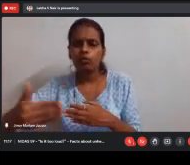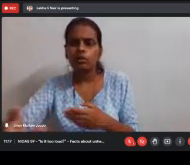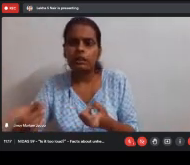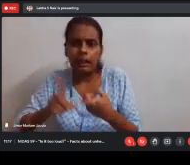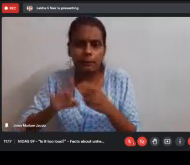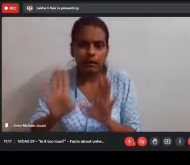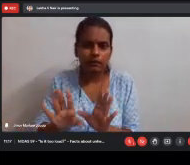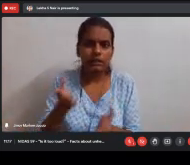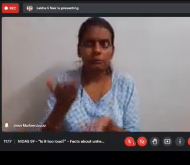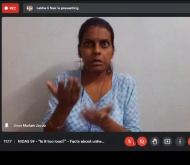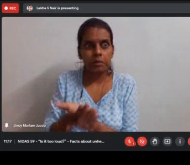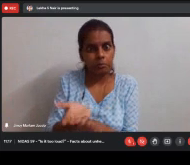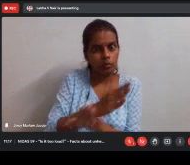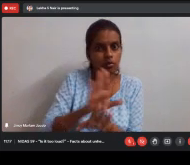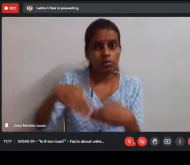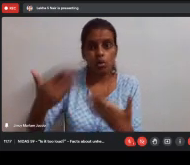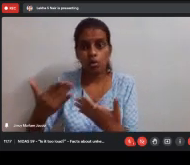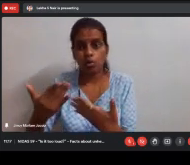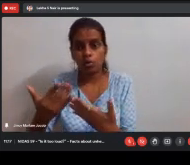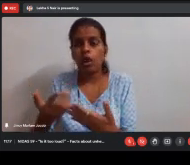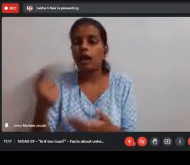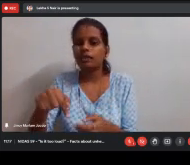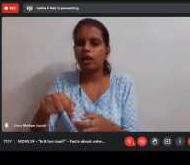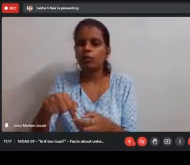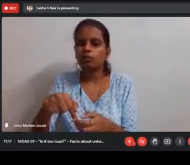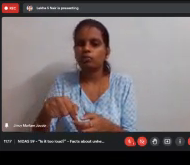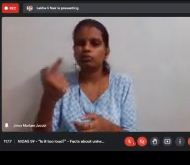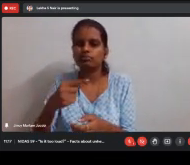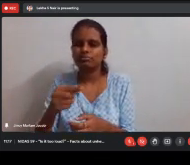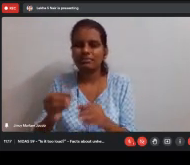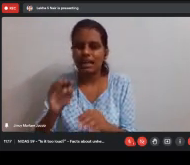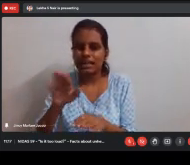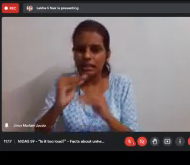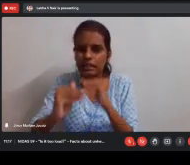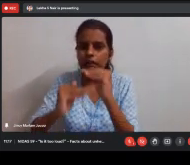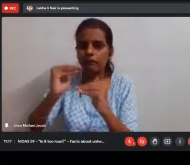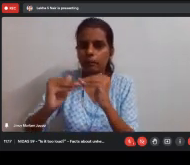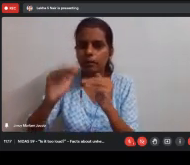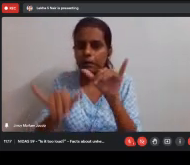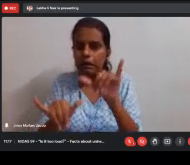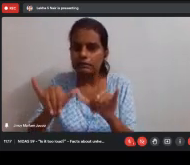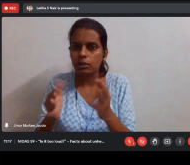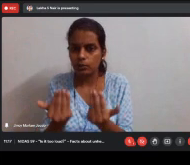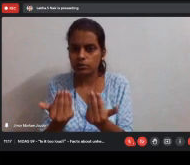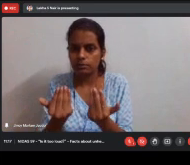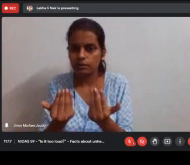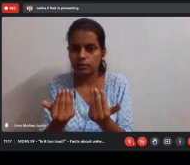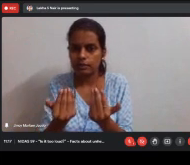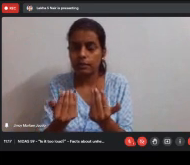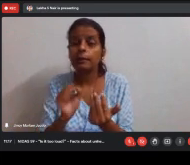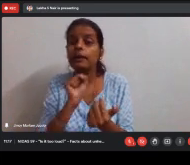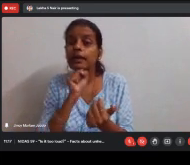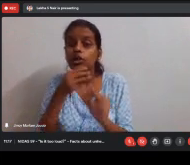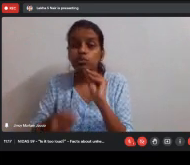ആ വാർദ്ധക്യം ബാധിക്കുമ്പോൾ എല്ലാവർക്കും നമുക്ക് ചെവിക്ക് കേൾവിക്കുറവ് വരാനുള്ള സാധ്യതയുണ്ട്. ഈ NIHL നമുക്ക് മുൻപേ ഉണ്ടെങ്കിൽ